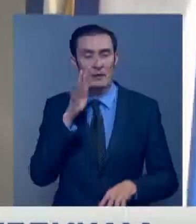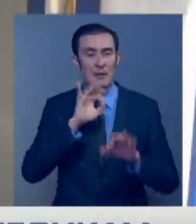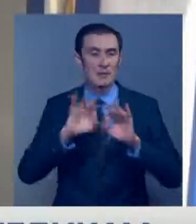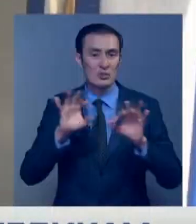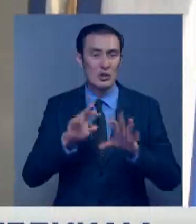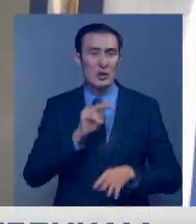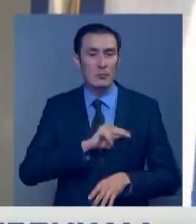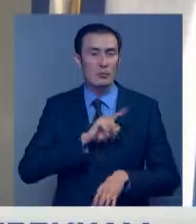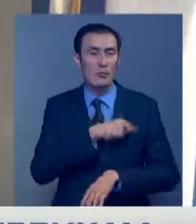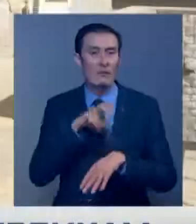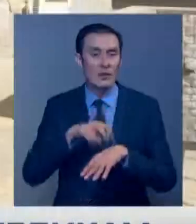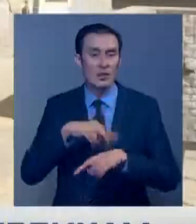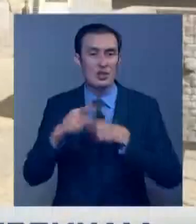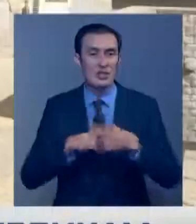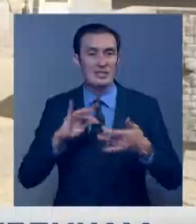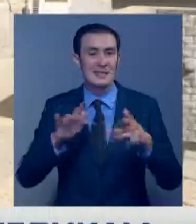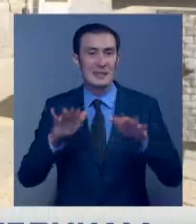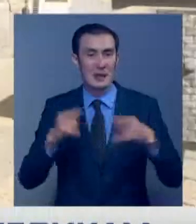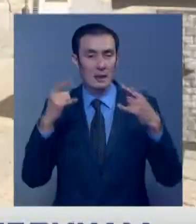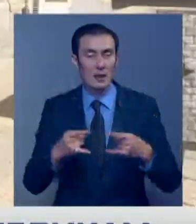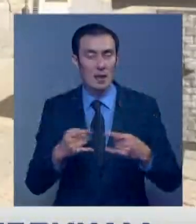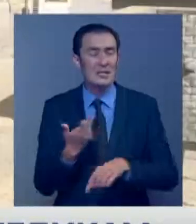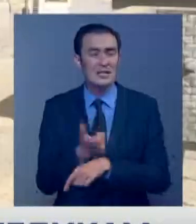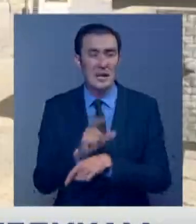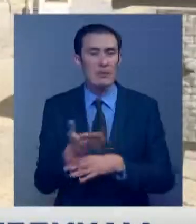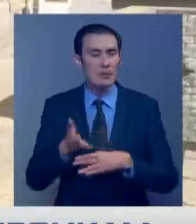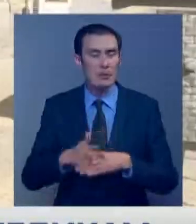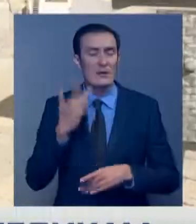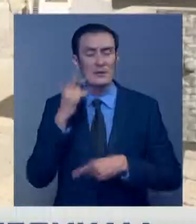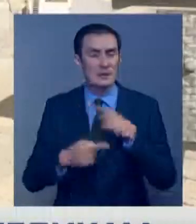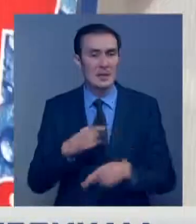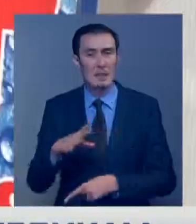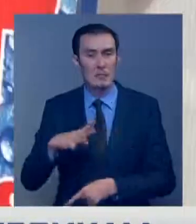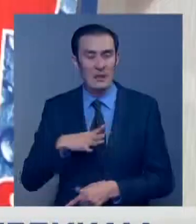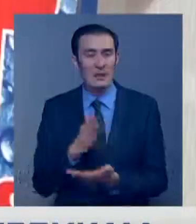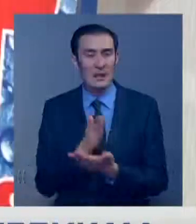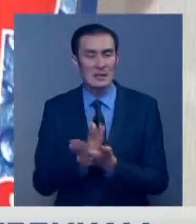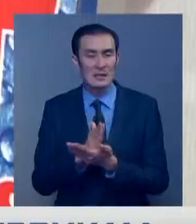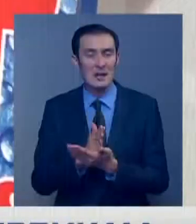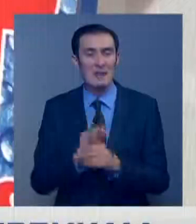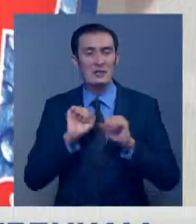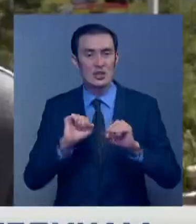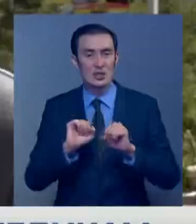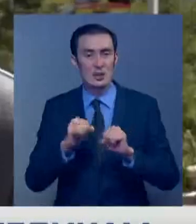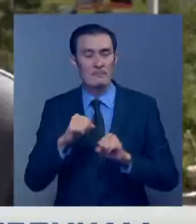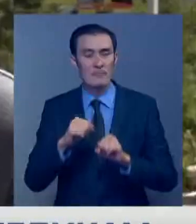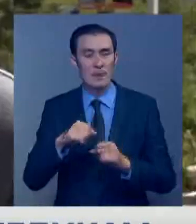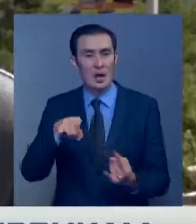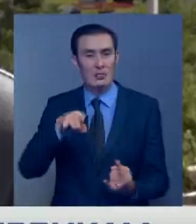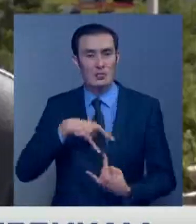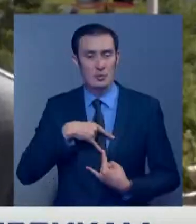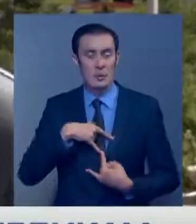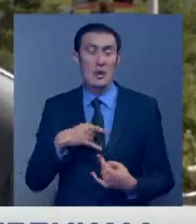работу медиков в социальных сетях. Самое сложное, говорит он, это все время находиться в защитном костюме. Когда я принял